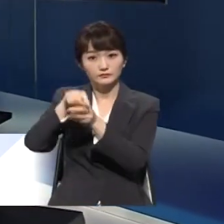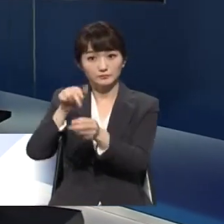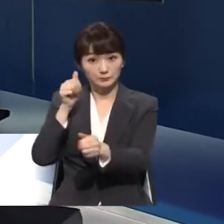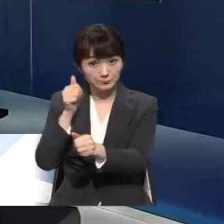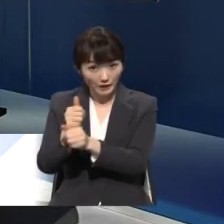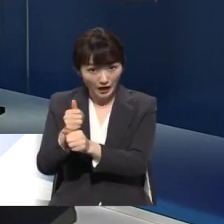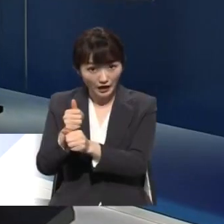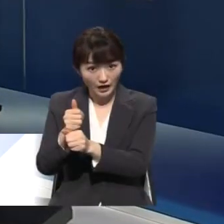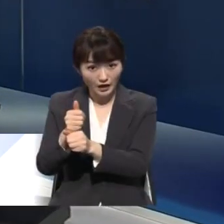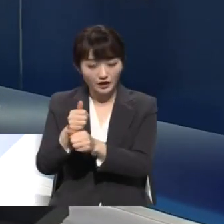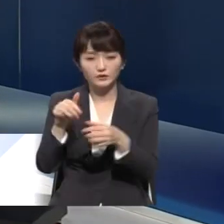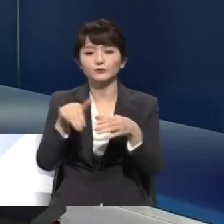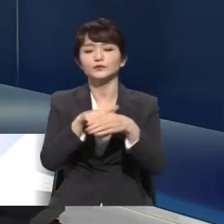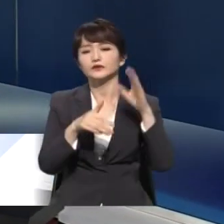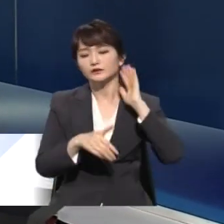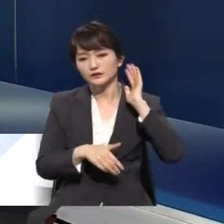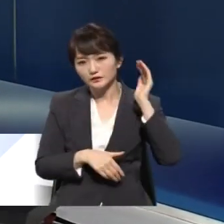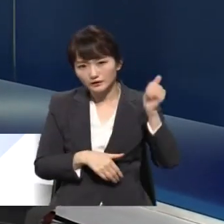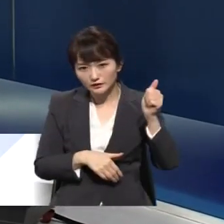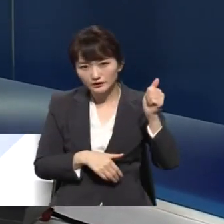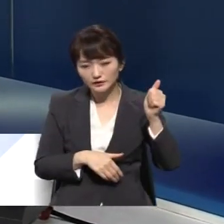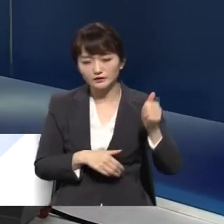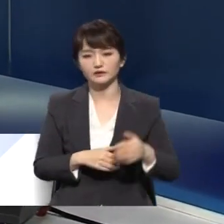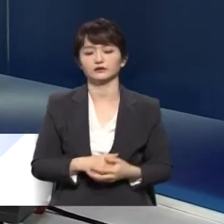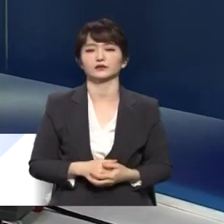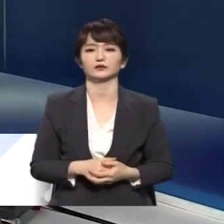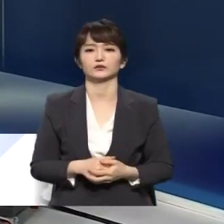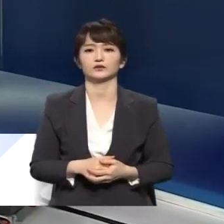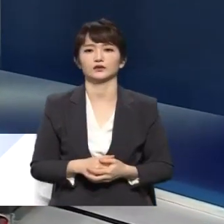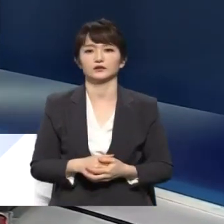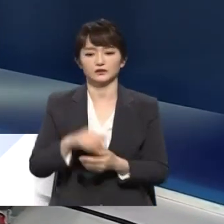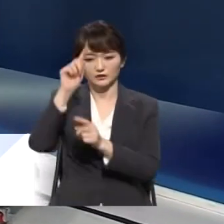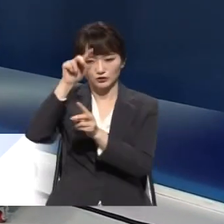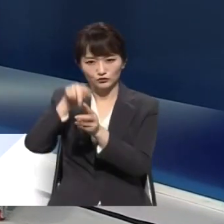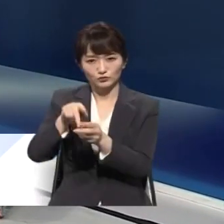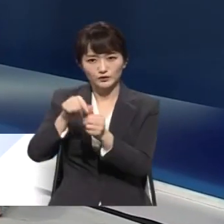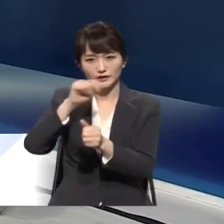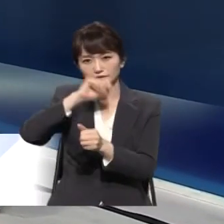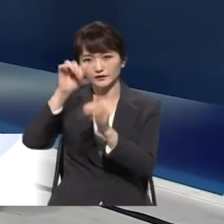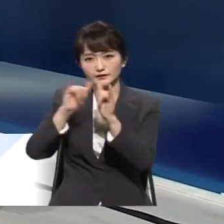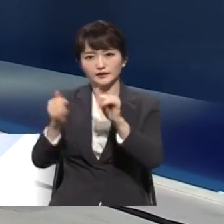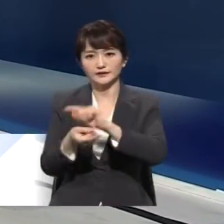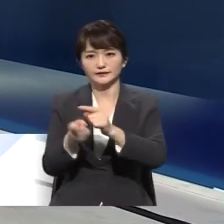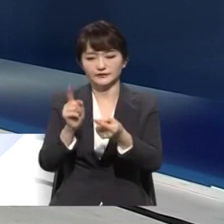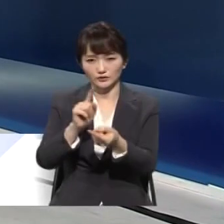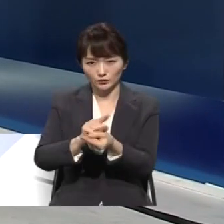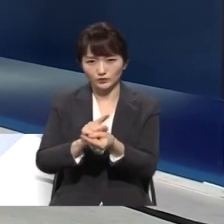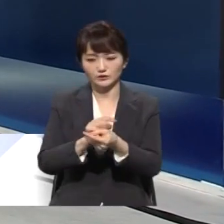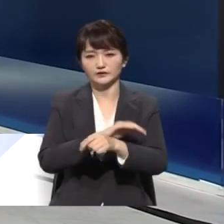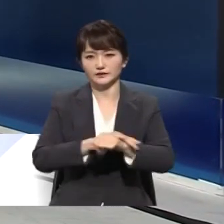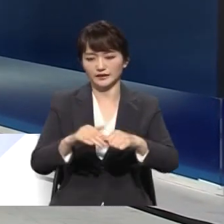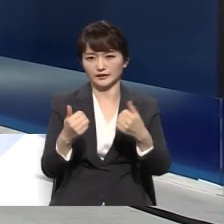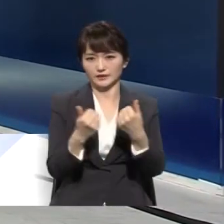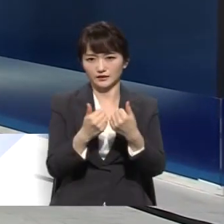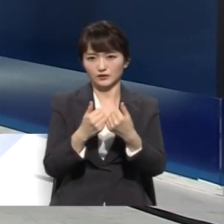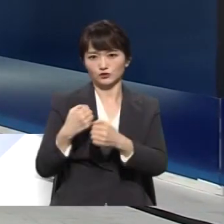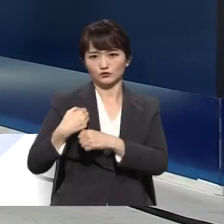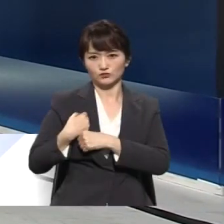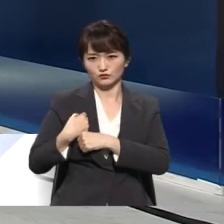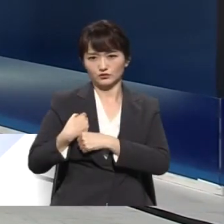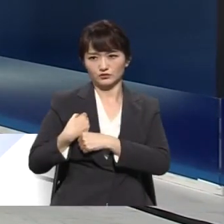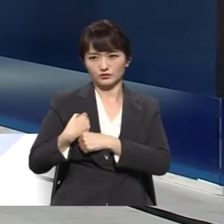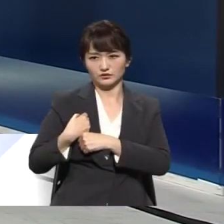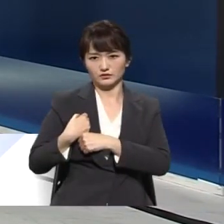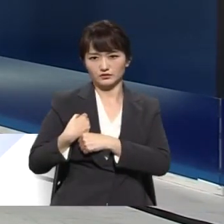문재인 대통령 이 대명 당선자와 잘 상의해서 군사행동을 중단시키고 협상 개시를 위한